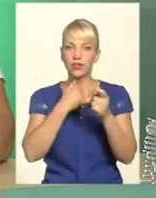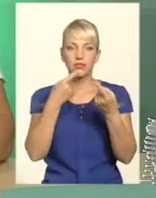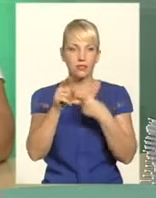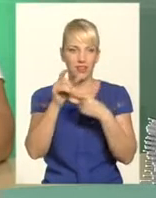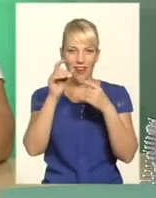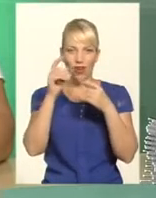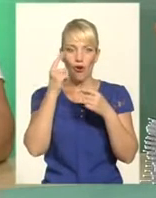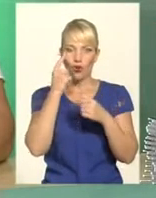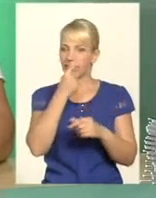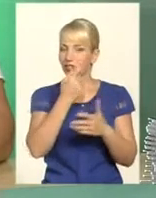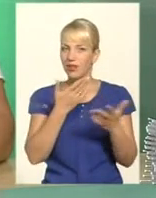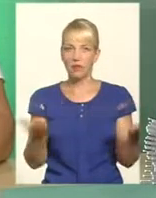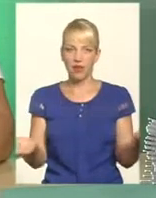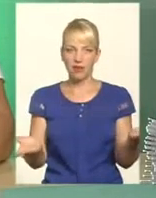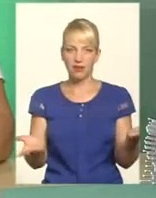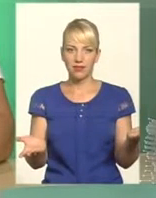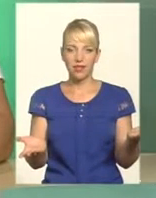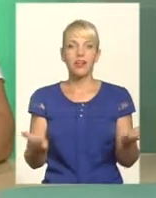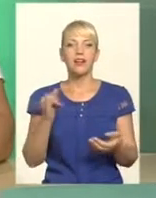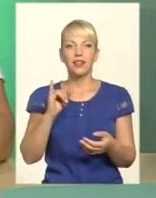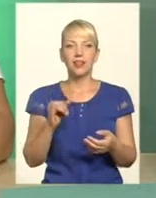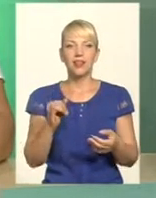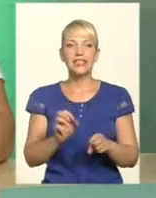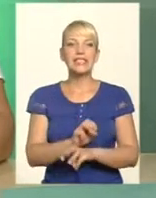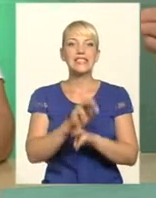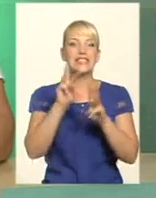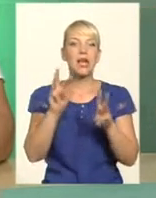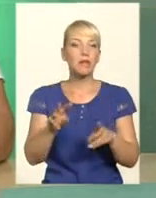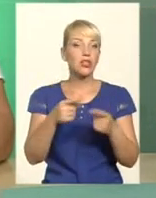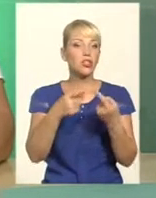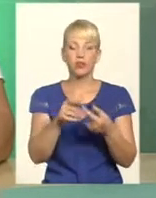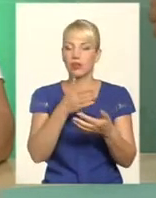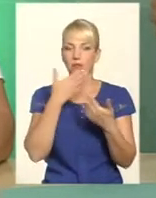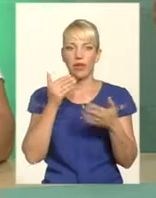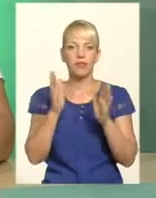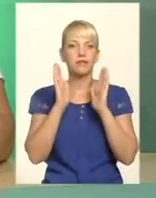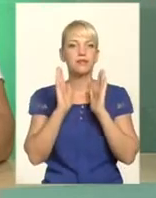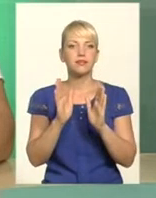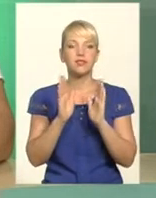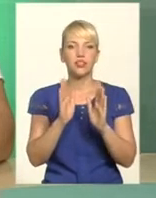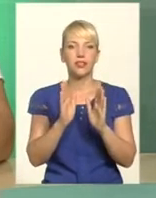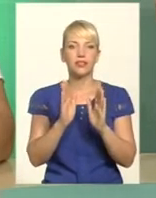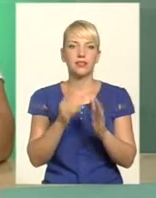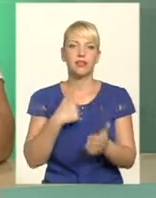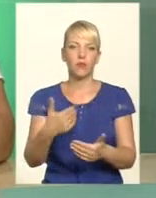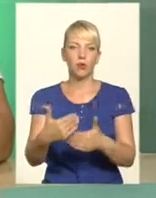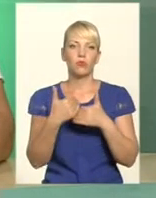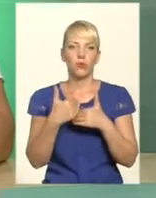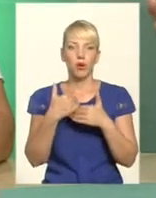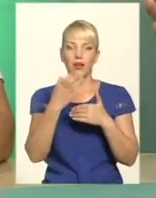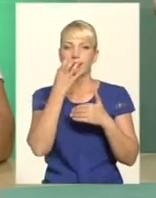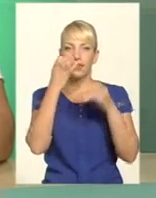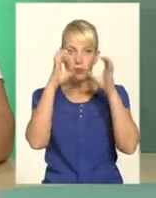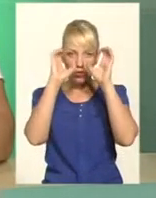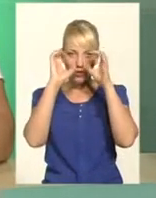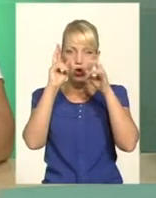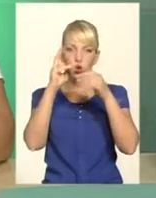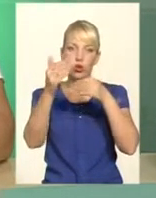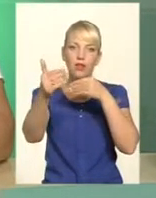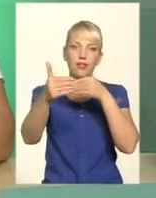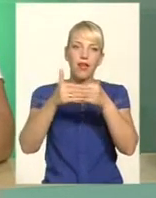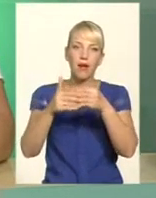і забезпечити безпеку підрозділу іншої можливості немає. Це тільки робота з тепловізором. Це тільки ми в тепловізор можемо побачити, хто до нас наближається, хто до